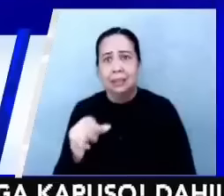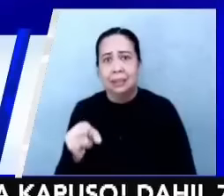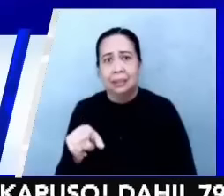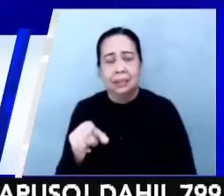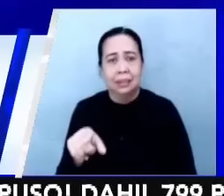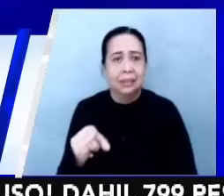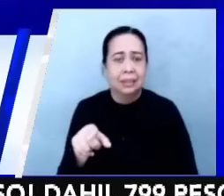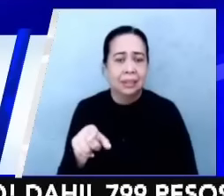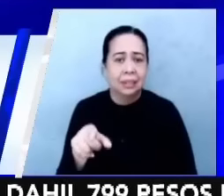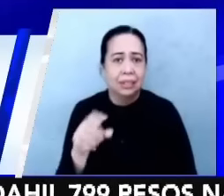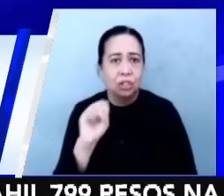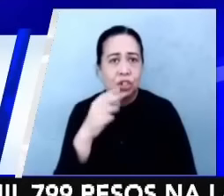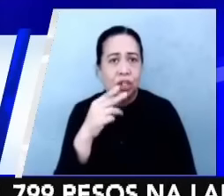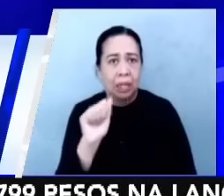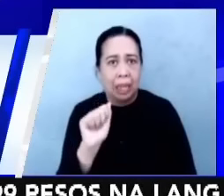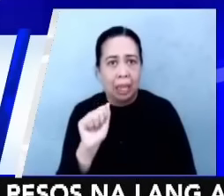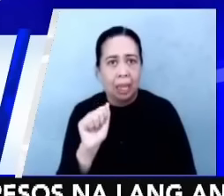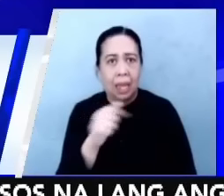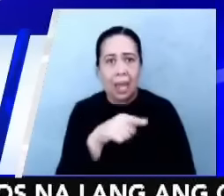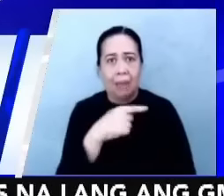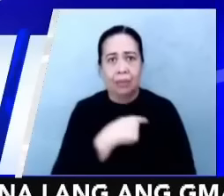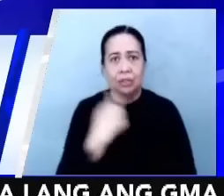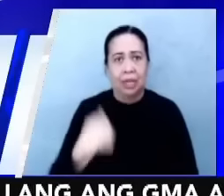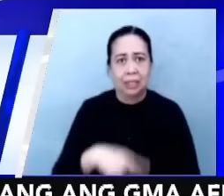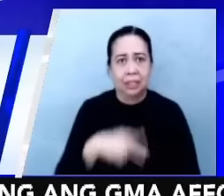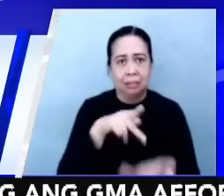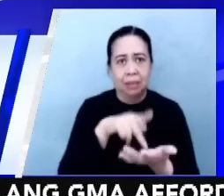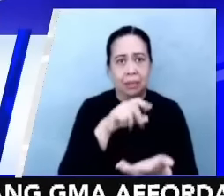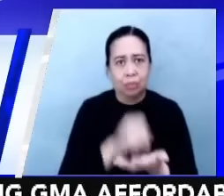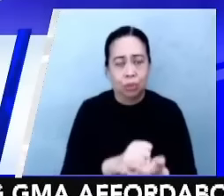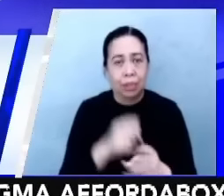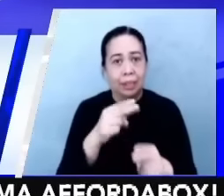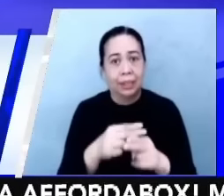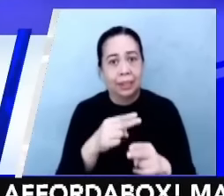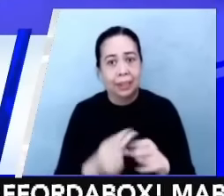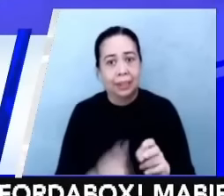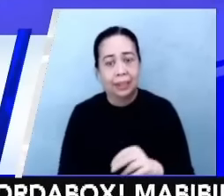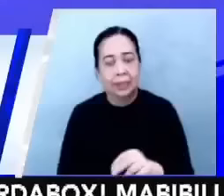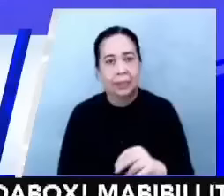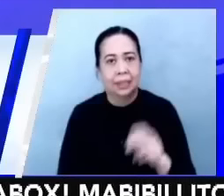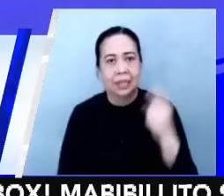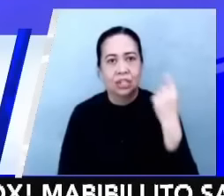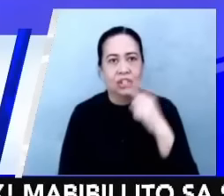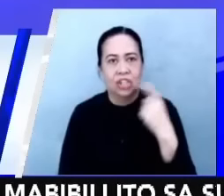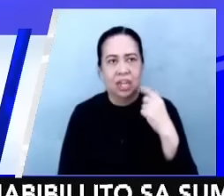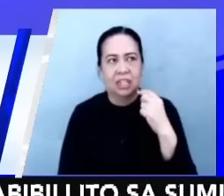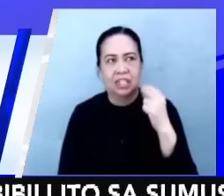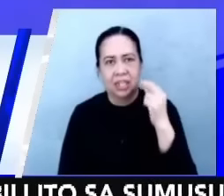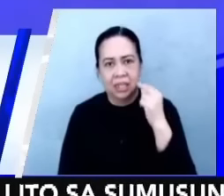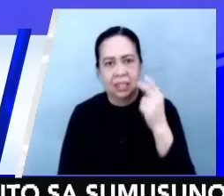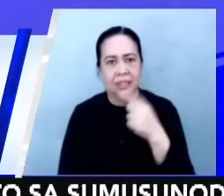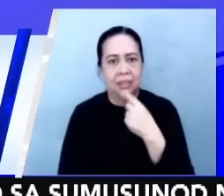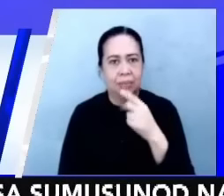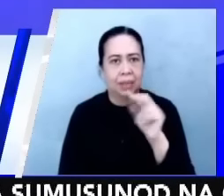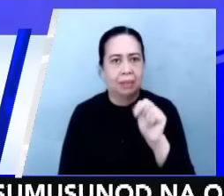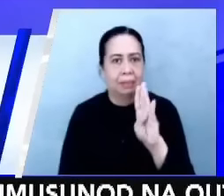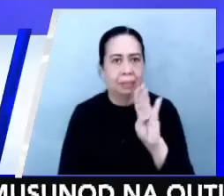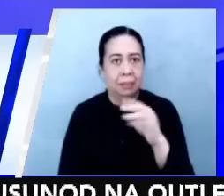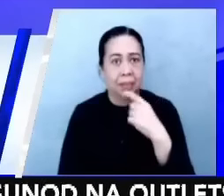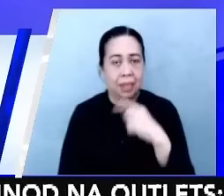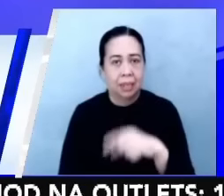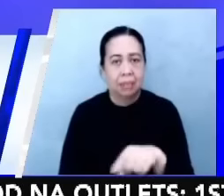siyang Chinese passport kung saan ang pangalan niya ay JM at ayon sa NBI ang